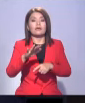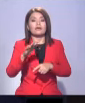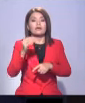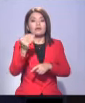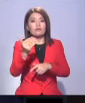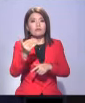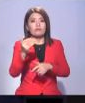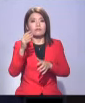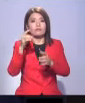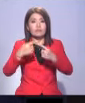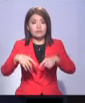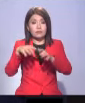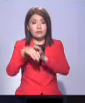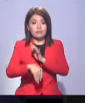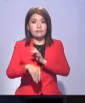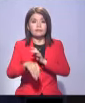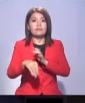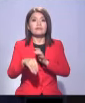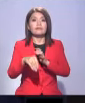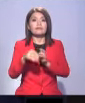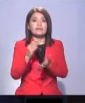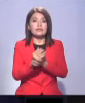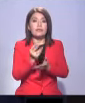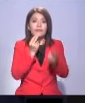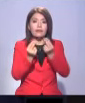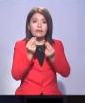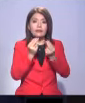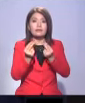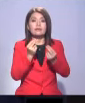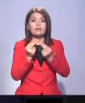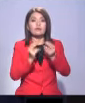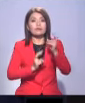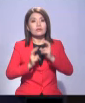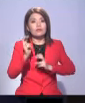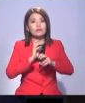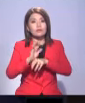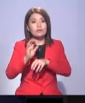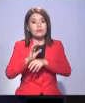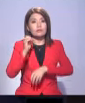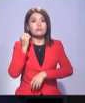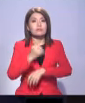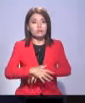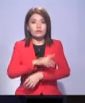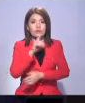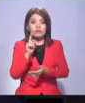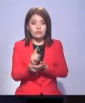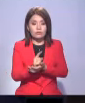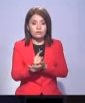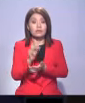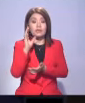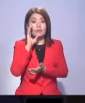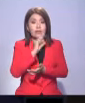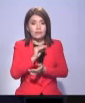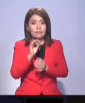Евразияның континентте осы тамақ өндіру орталығы болу мүмкіншілігі бар деп сондай